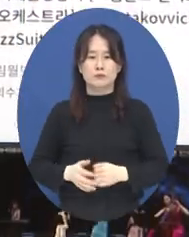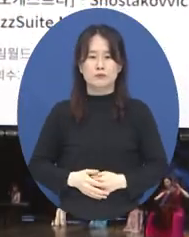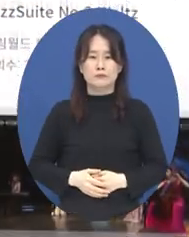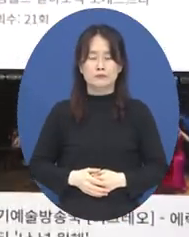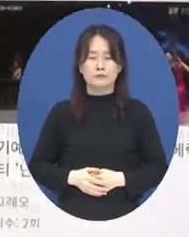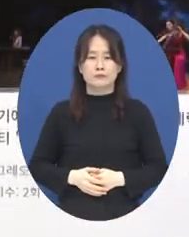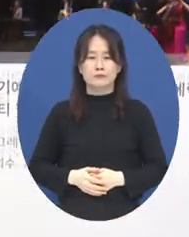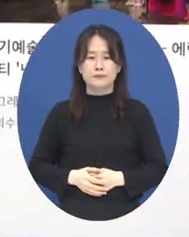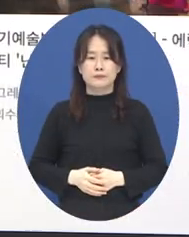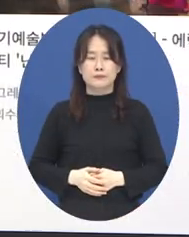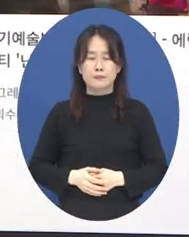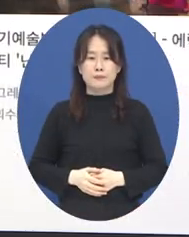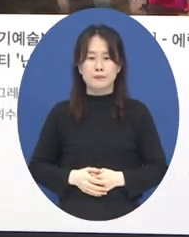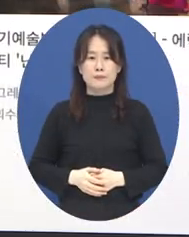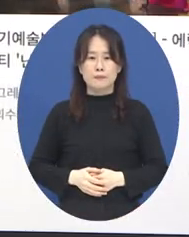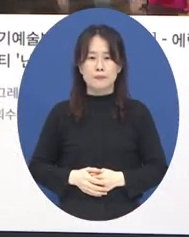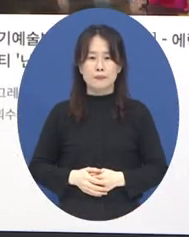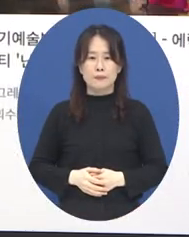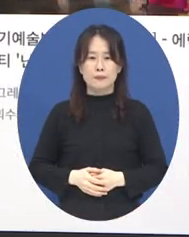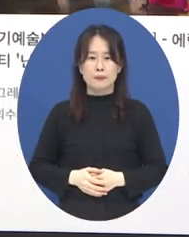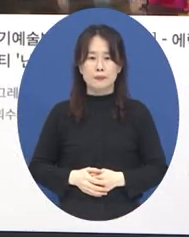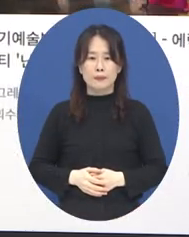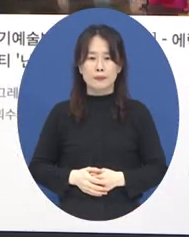tv 유창수 입니다